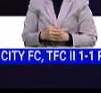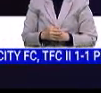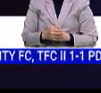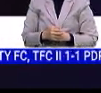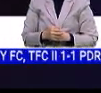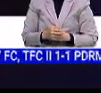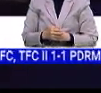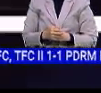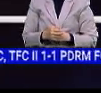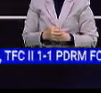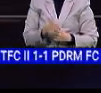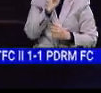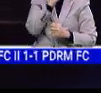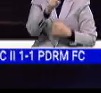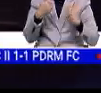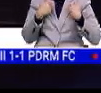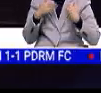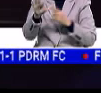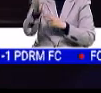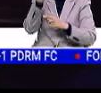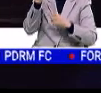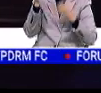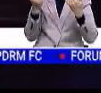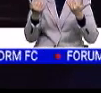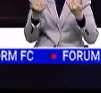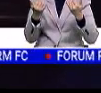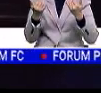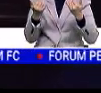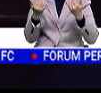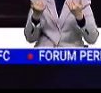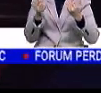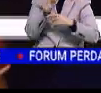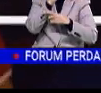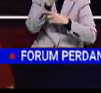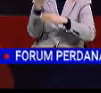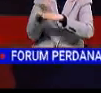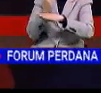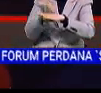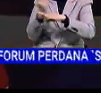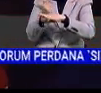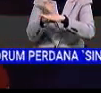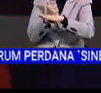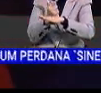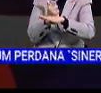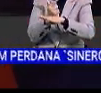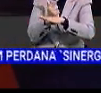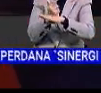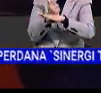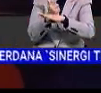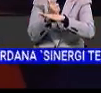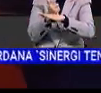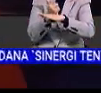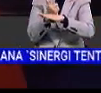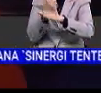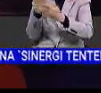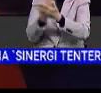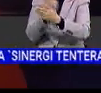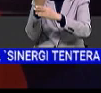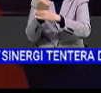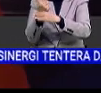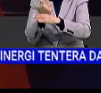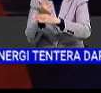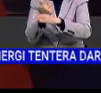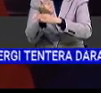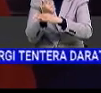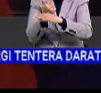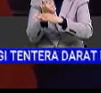Of course we have an option but it's just that we have been training for this way of playing style